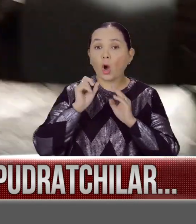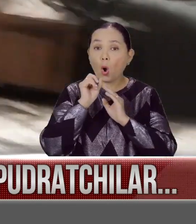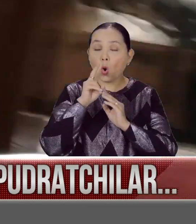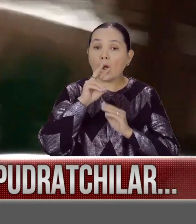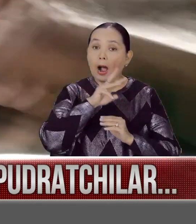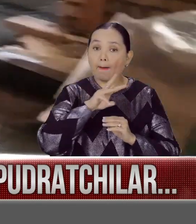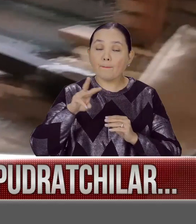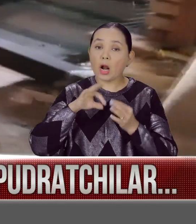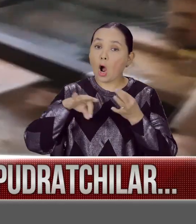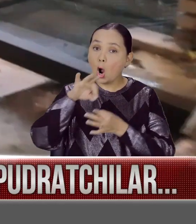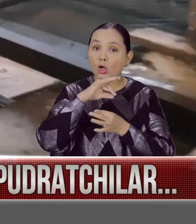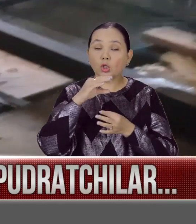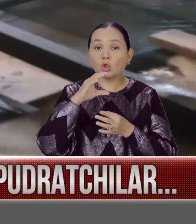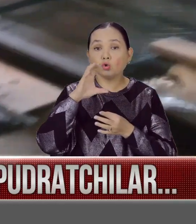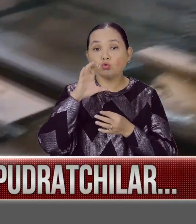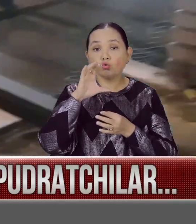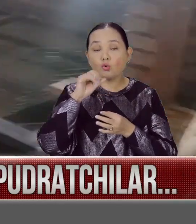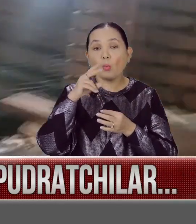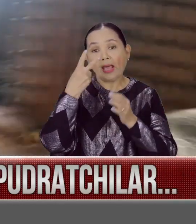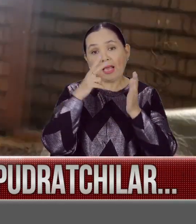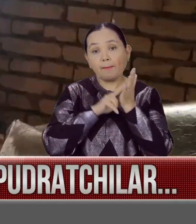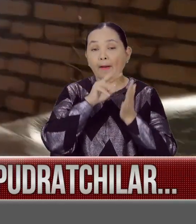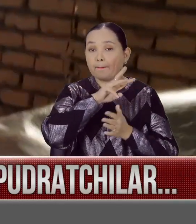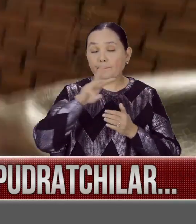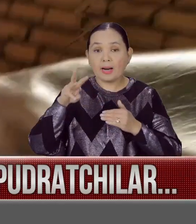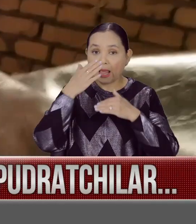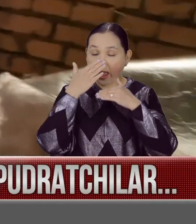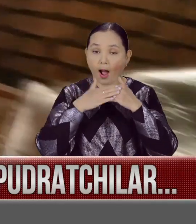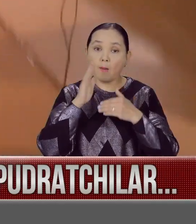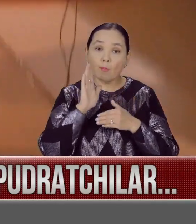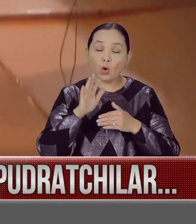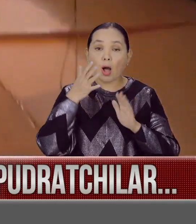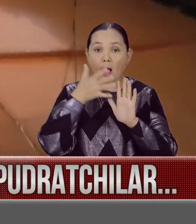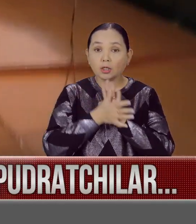12 milliondan ortiq summa, deyarli jami 28 millionga yaqin bo'lgan